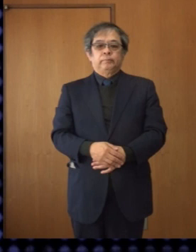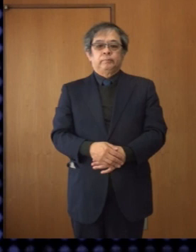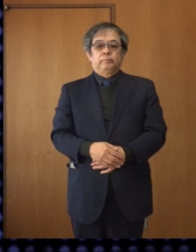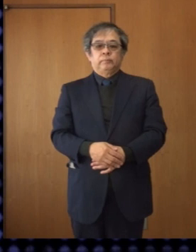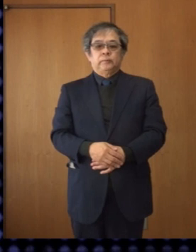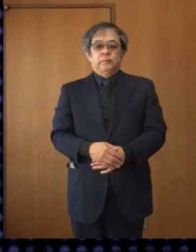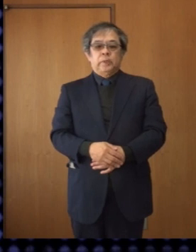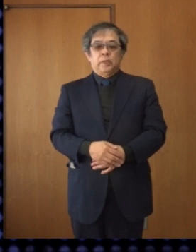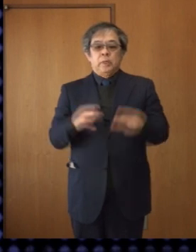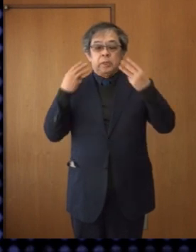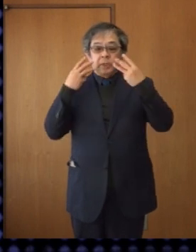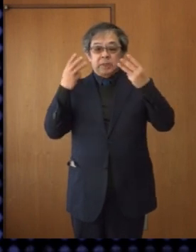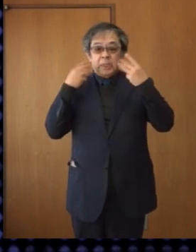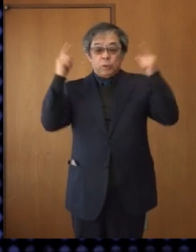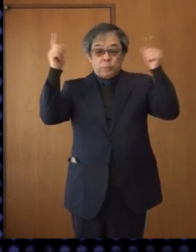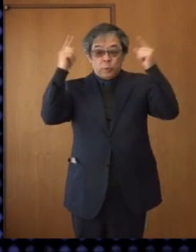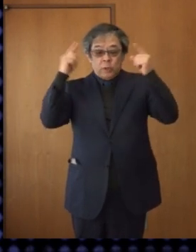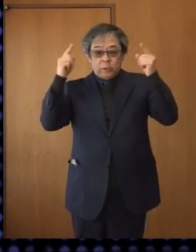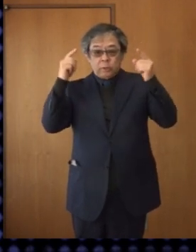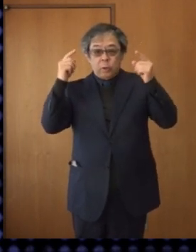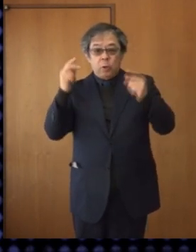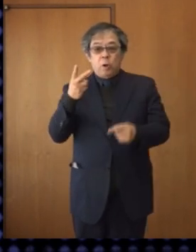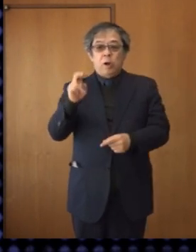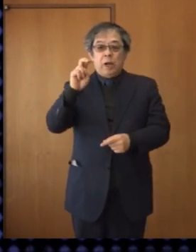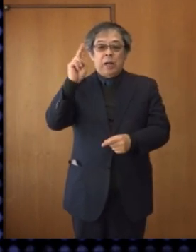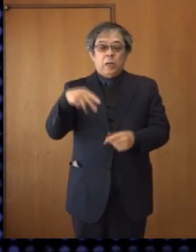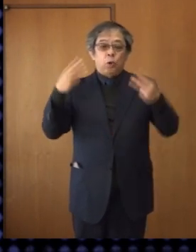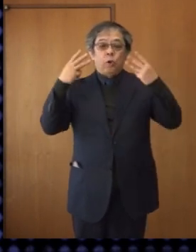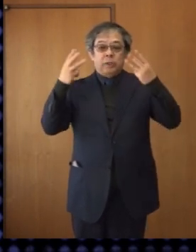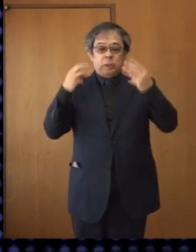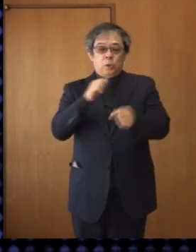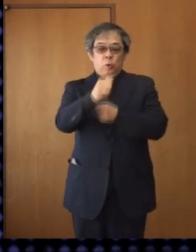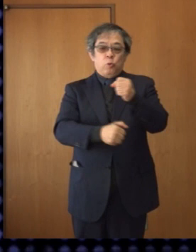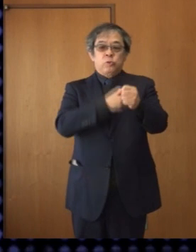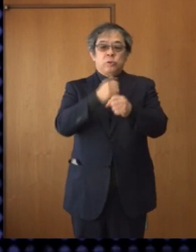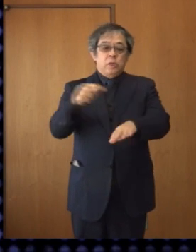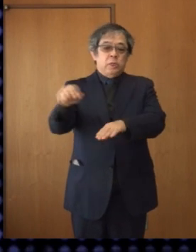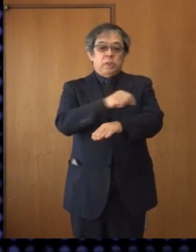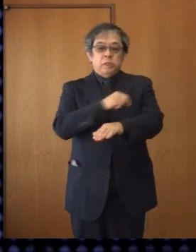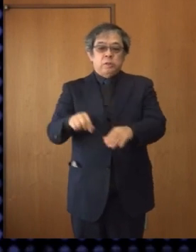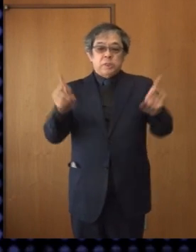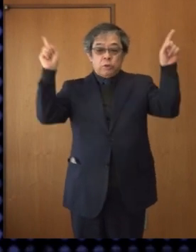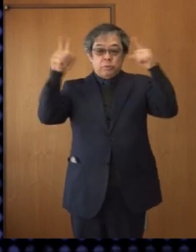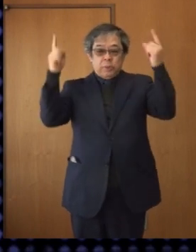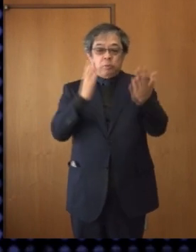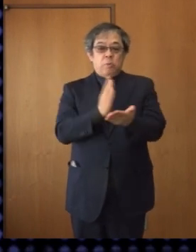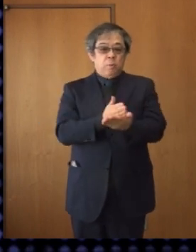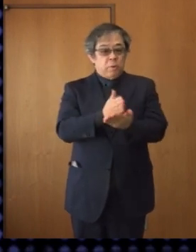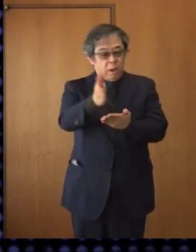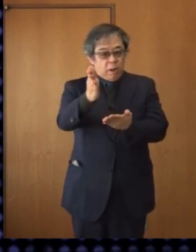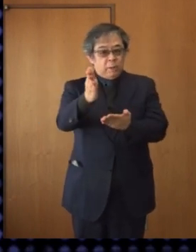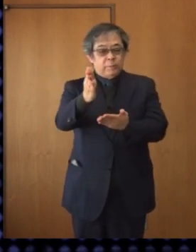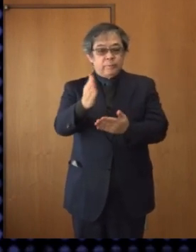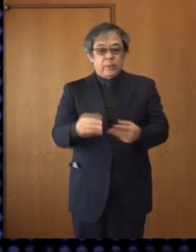サンリオピューロランドハローキティ50周年スペシャルイベントがスタート。